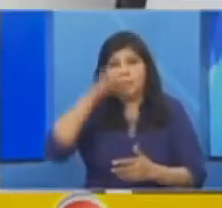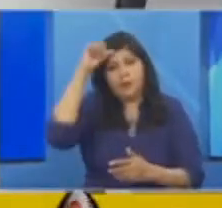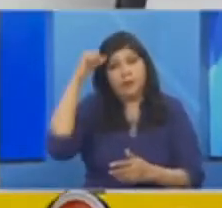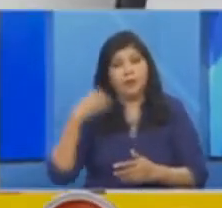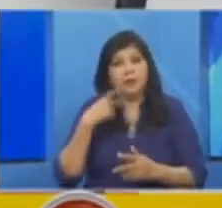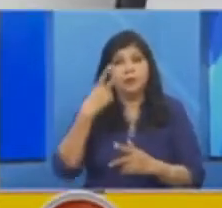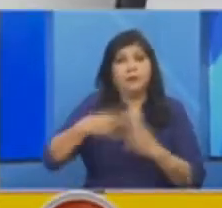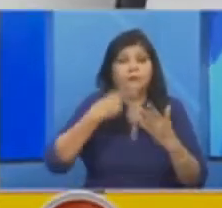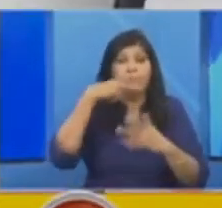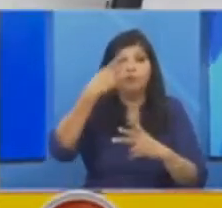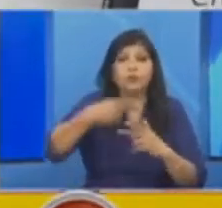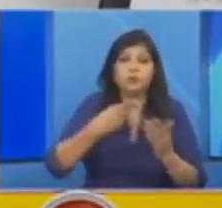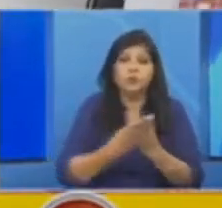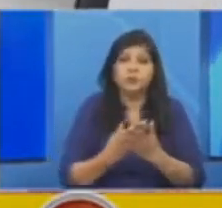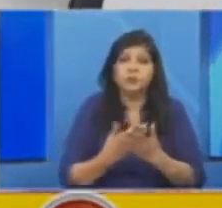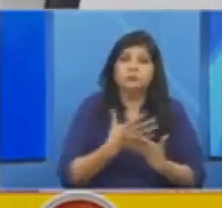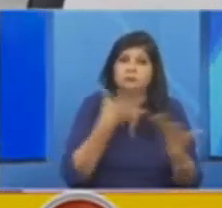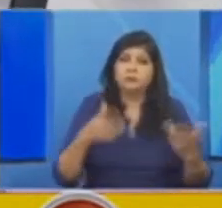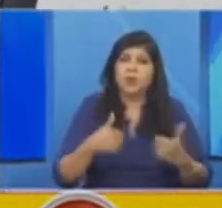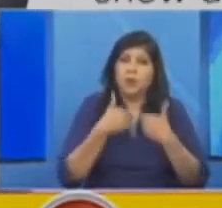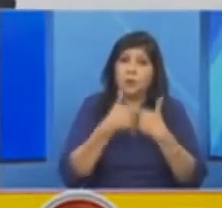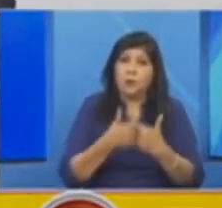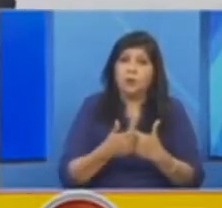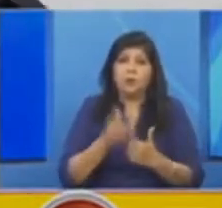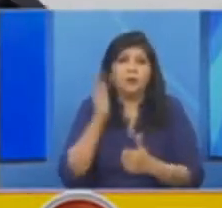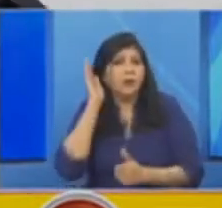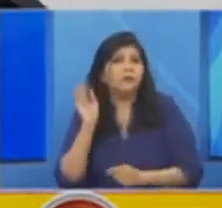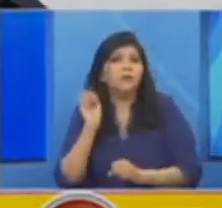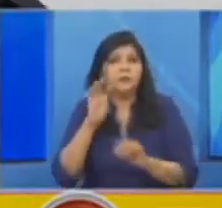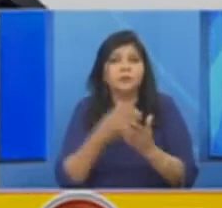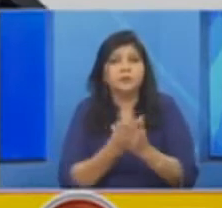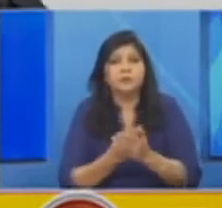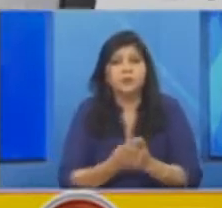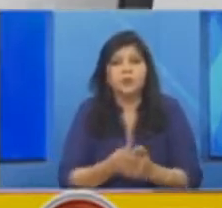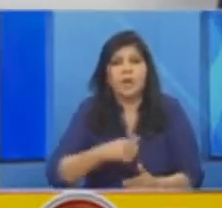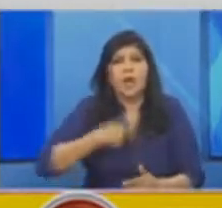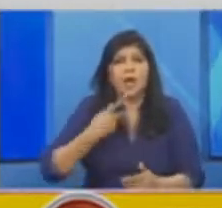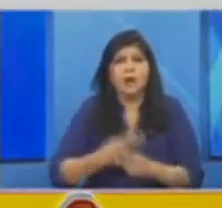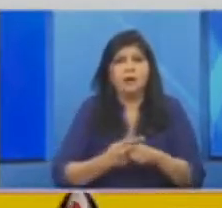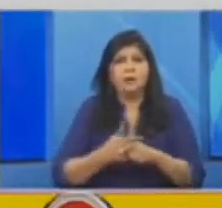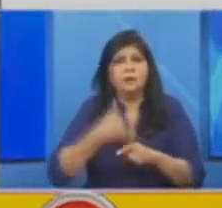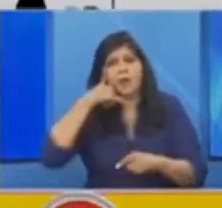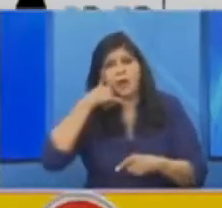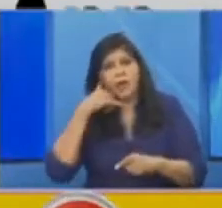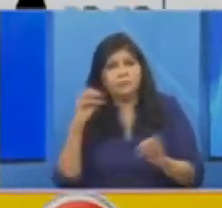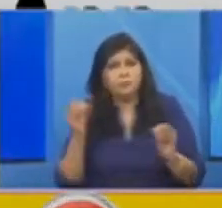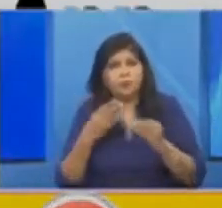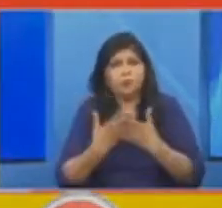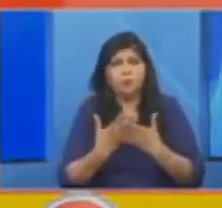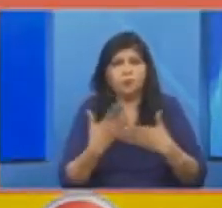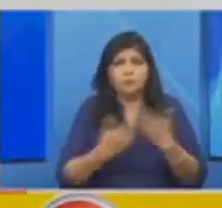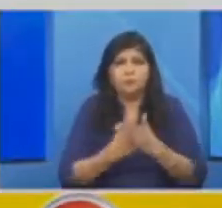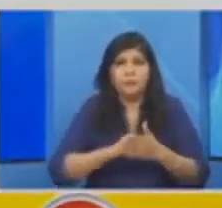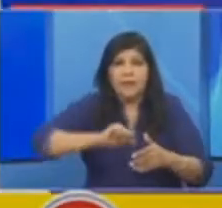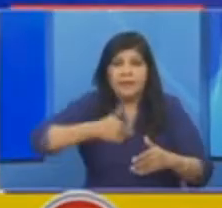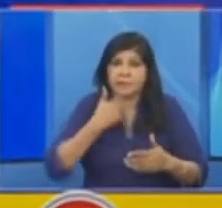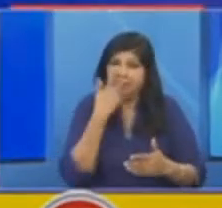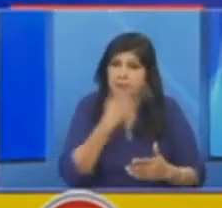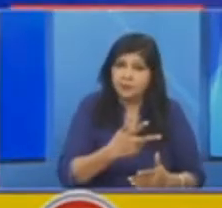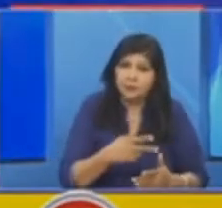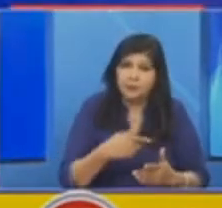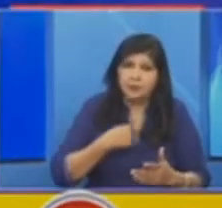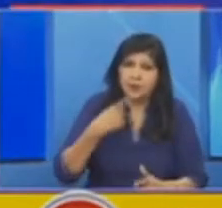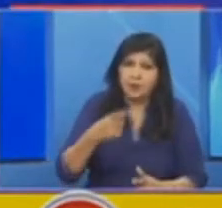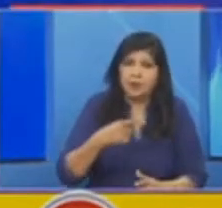बहुत सुभ संकेत है आत्म निर्भर एप इनोवेशन चैलेंज के रिजर्ट देकर आप